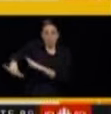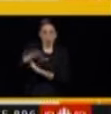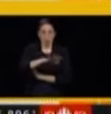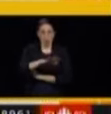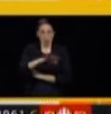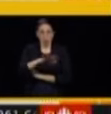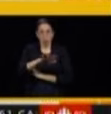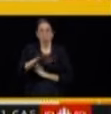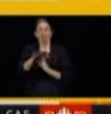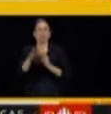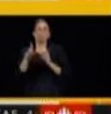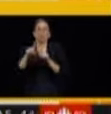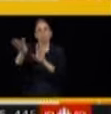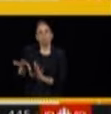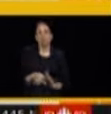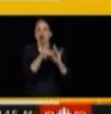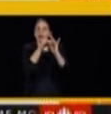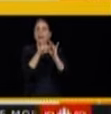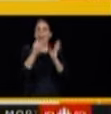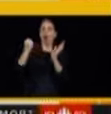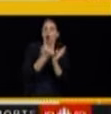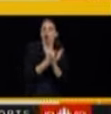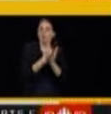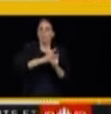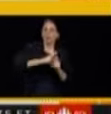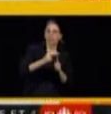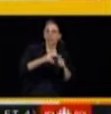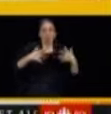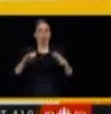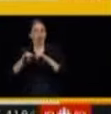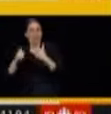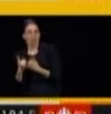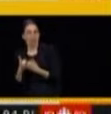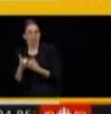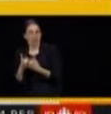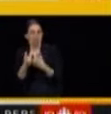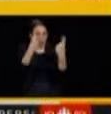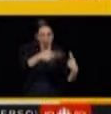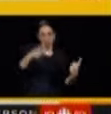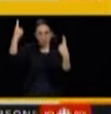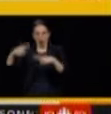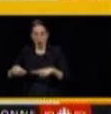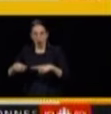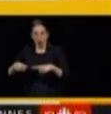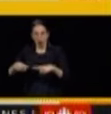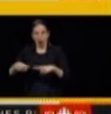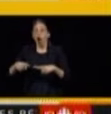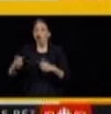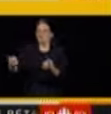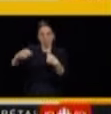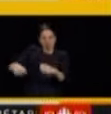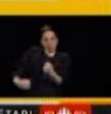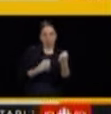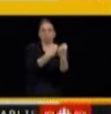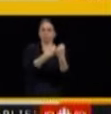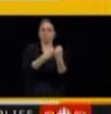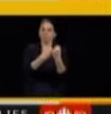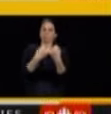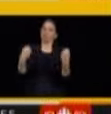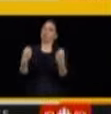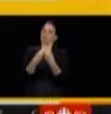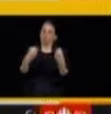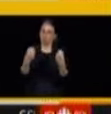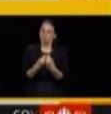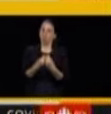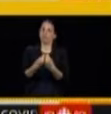ordres professionnels ou des associations et vont pouvoir venir nous aider. Ça, c'est beaucoup de monde. Ensuite, on a, comme vous l'avez mentionné,